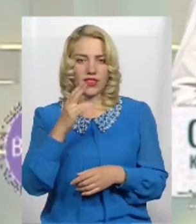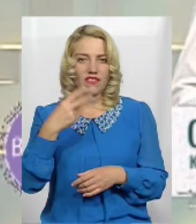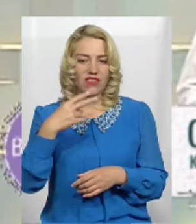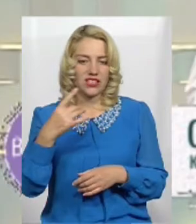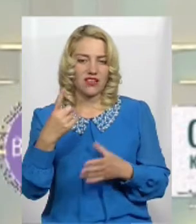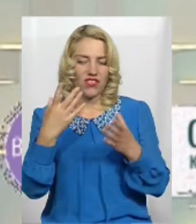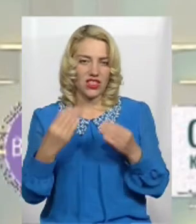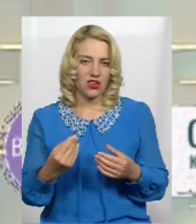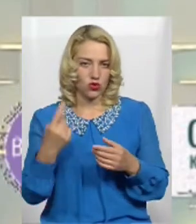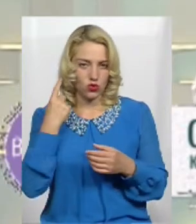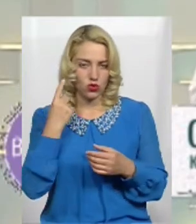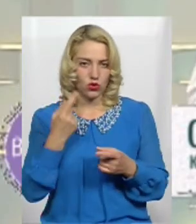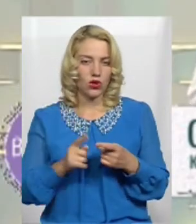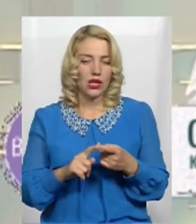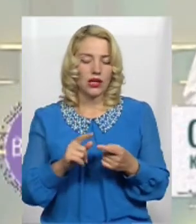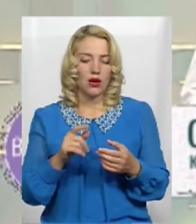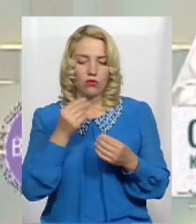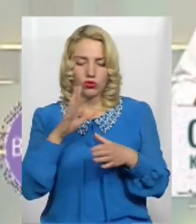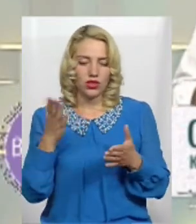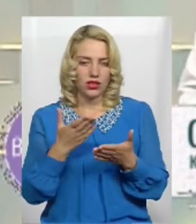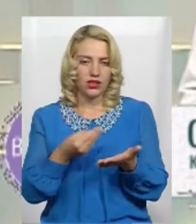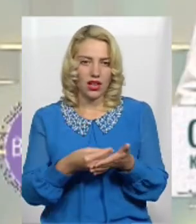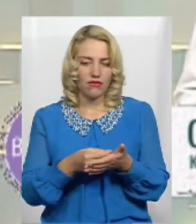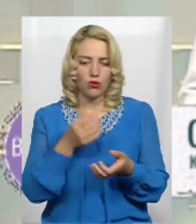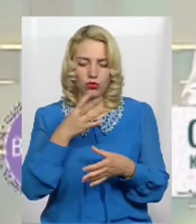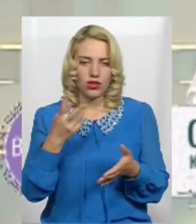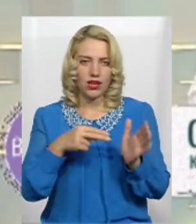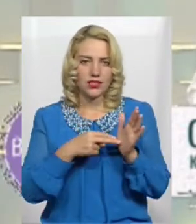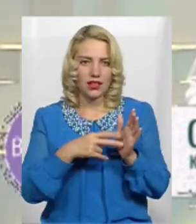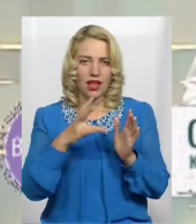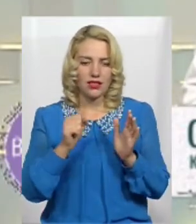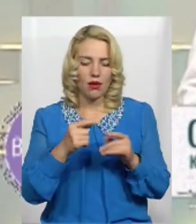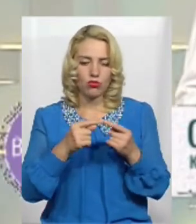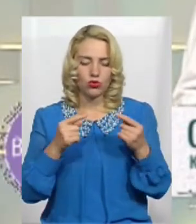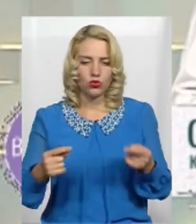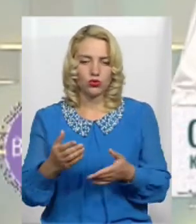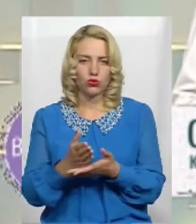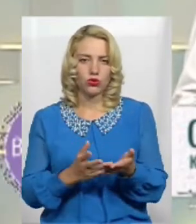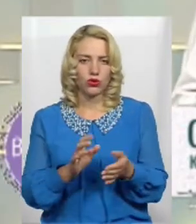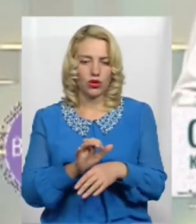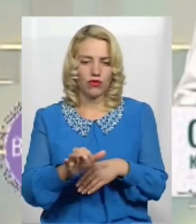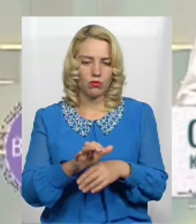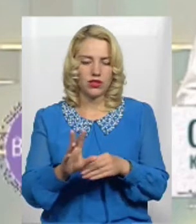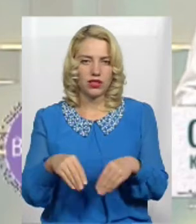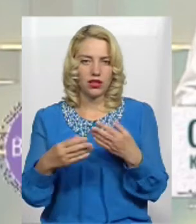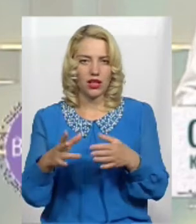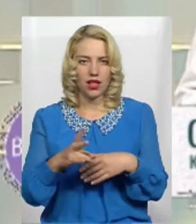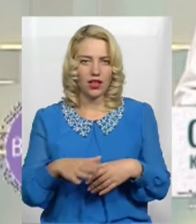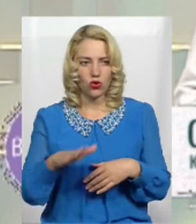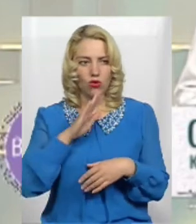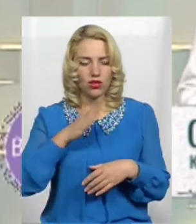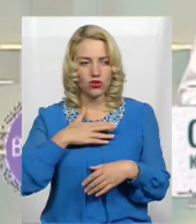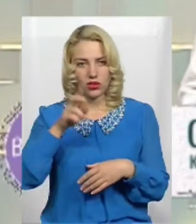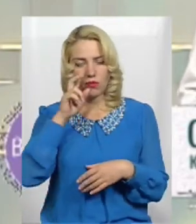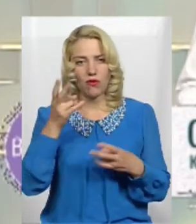день. Дивіться, в будь-якому тарифі, будь-який тариф, будь-яка взагалі ціна на будь-який продукт або послуга, яка виробляється і надається на території нашої